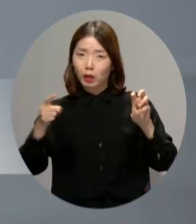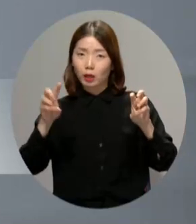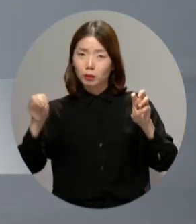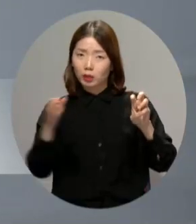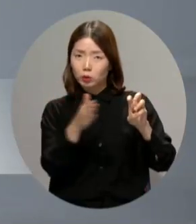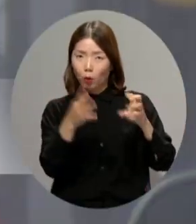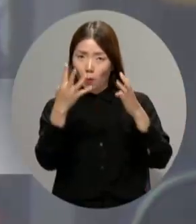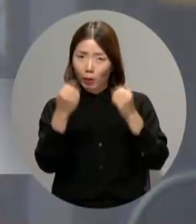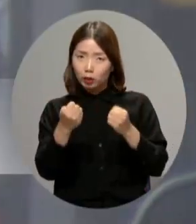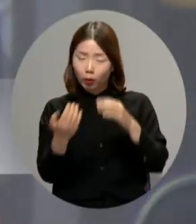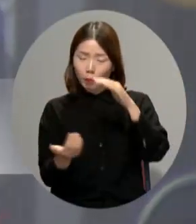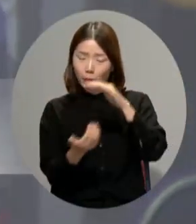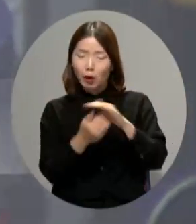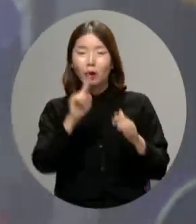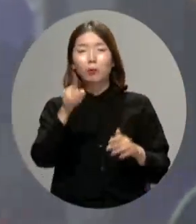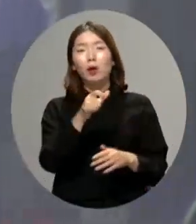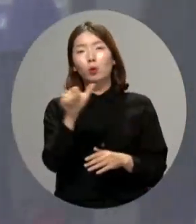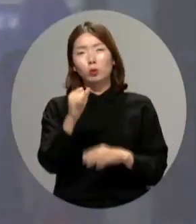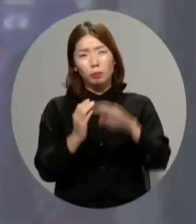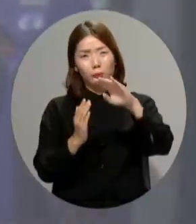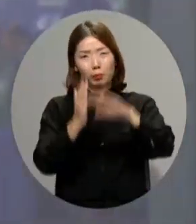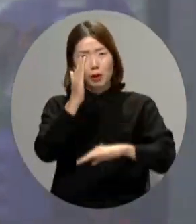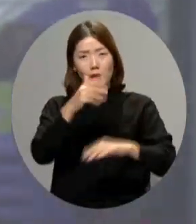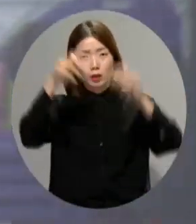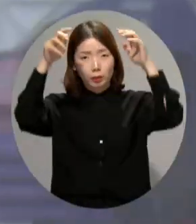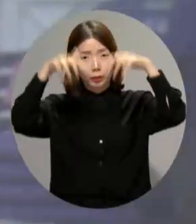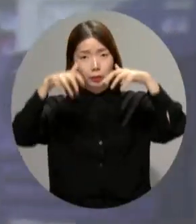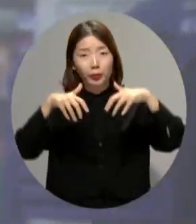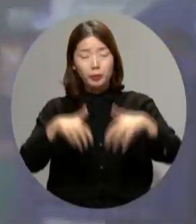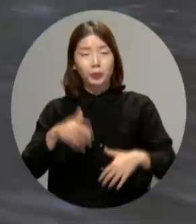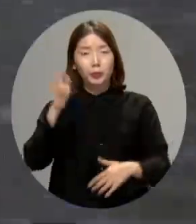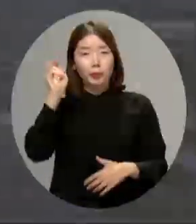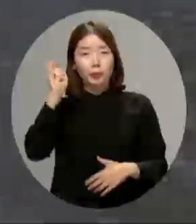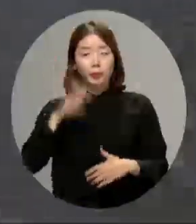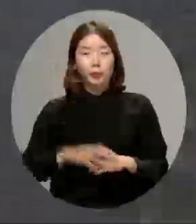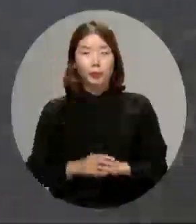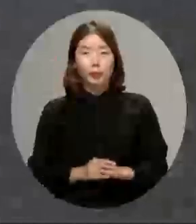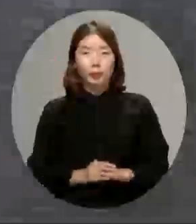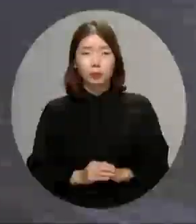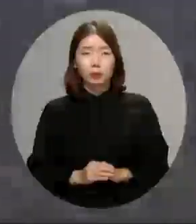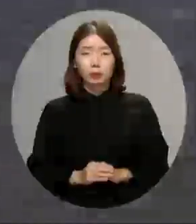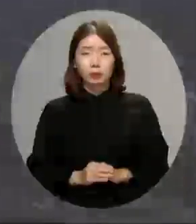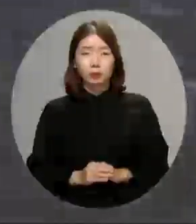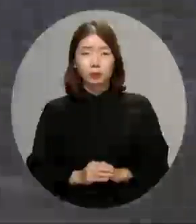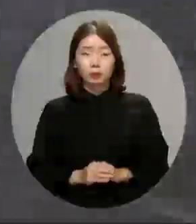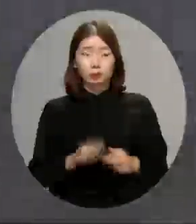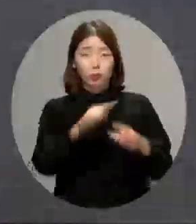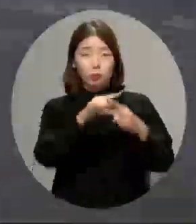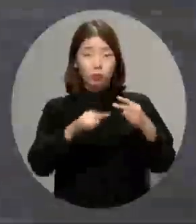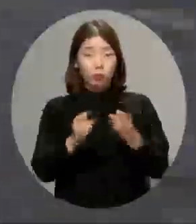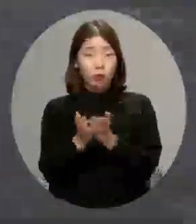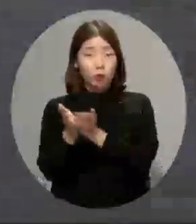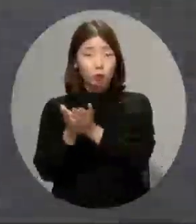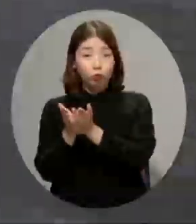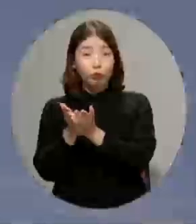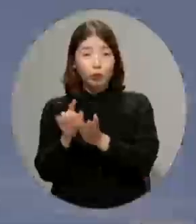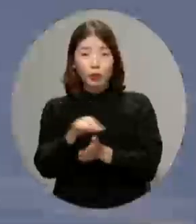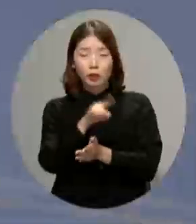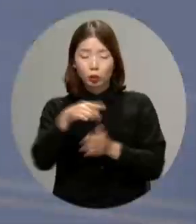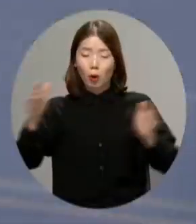100mm, 많은 곳은 150mm 이상의 장대비가 내릴 것으로 예보했습니다. 부안과 군산 등에